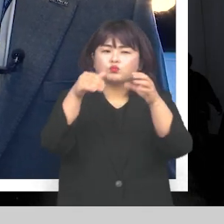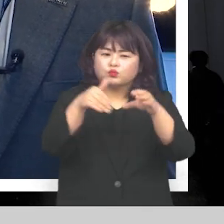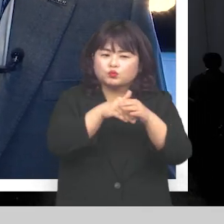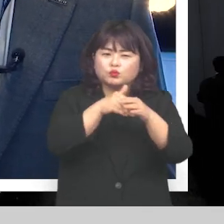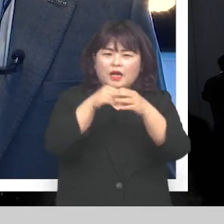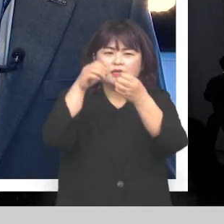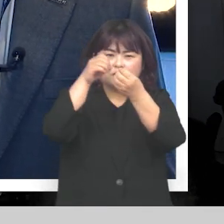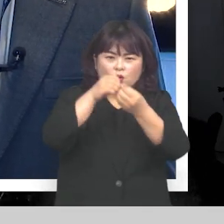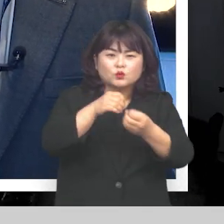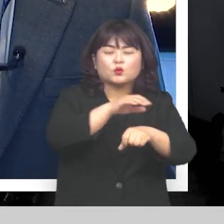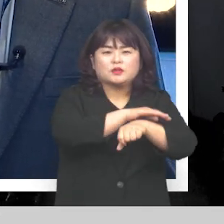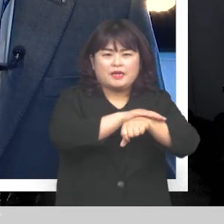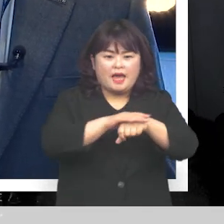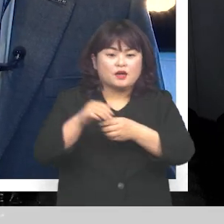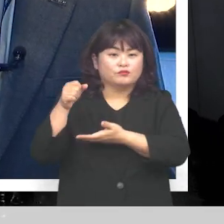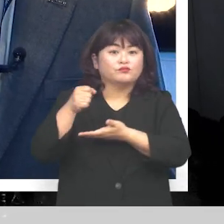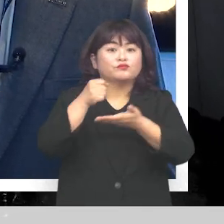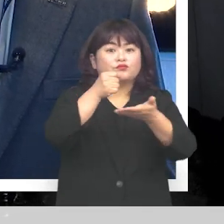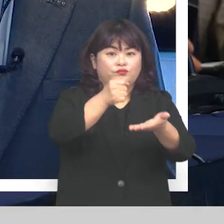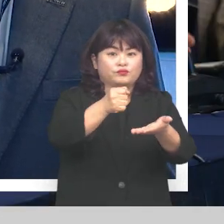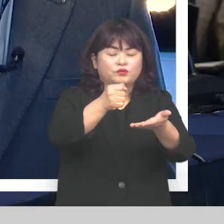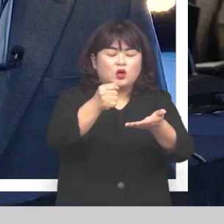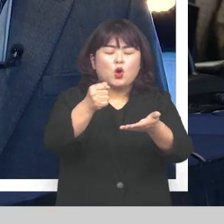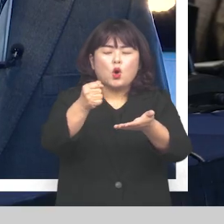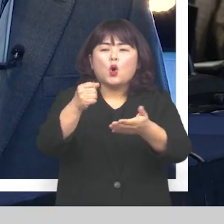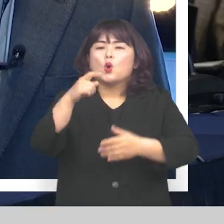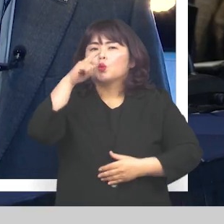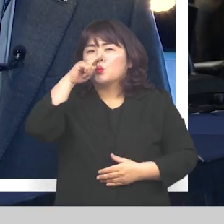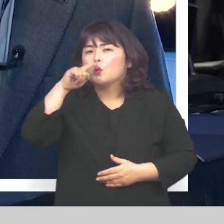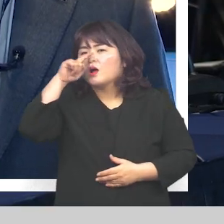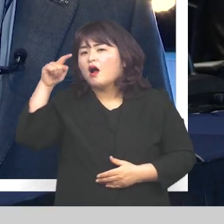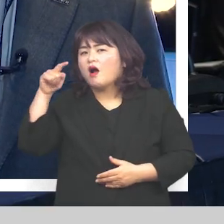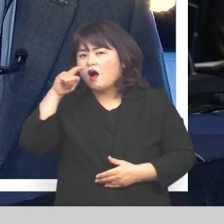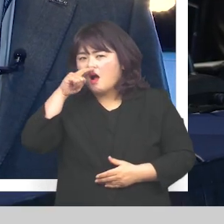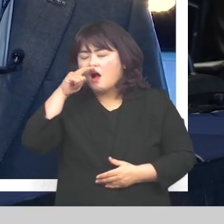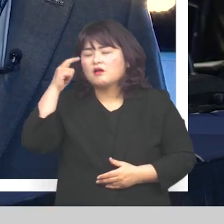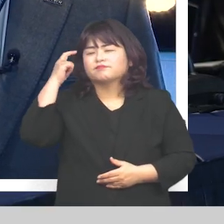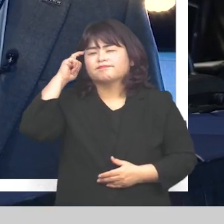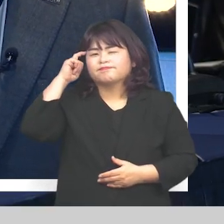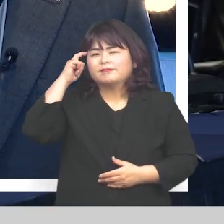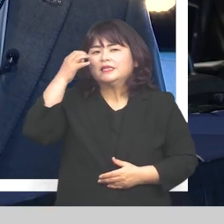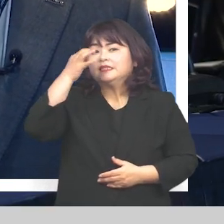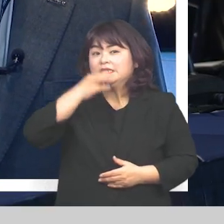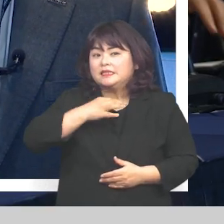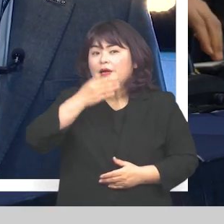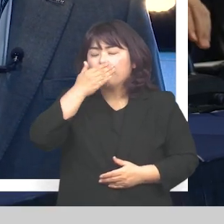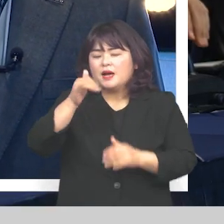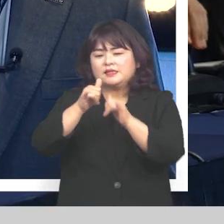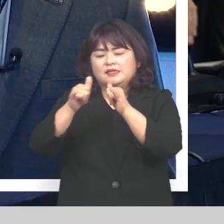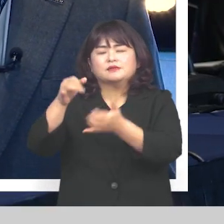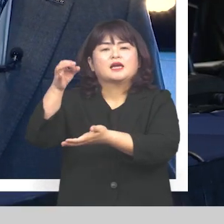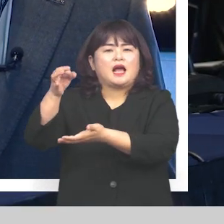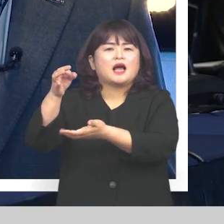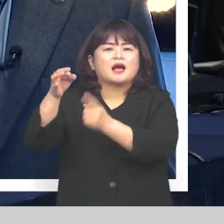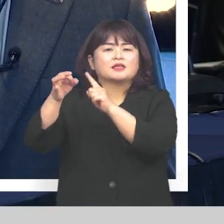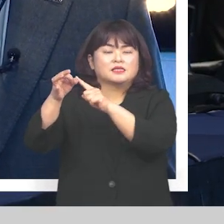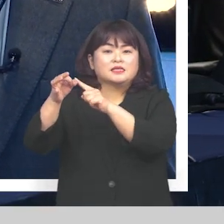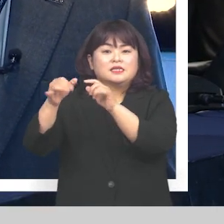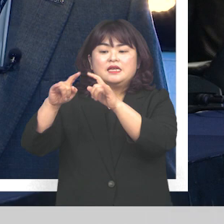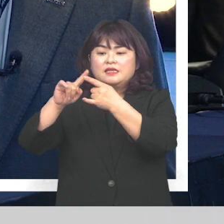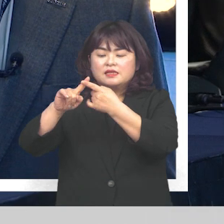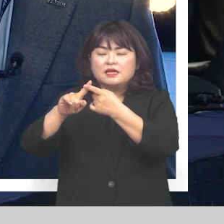우리의 문화 전통을 잘 계승하고 동서양에서 교훈을 얻을 수 있는 인문학적